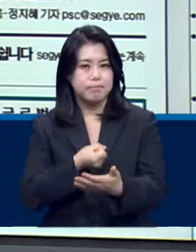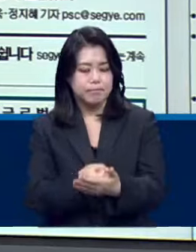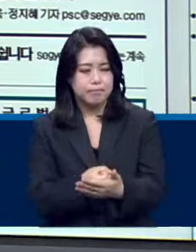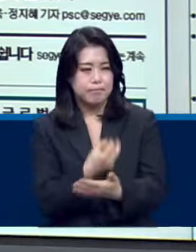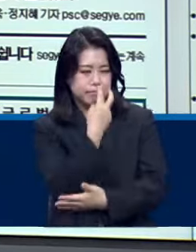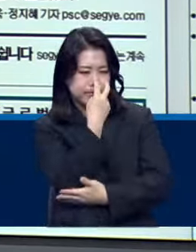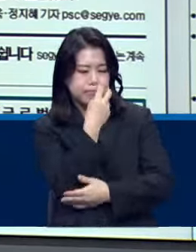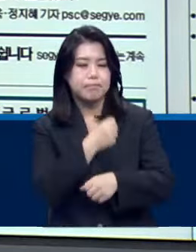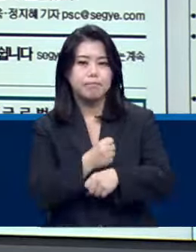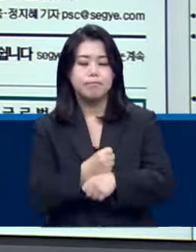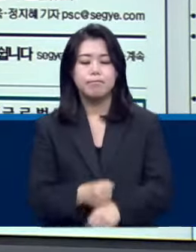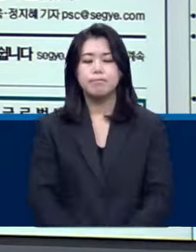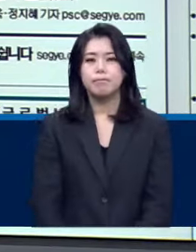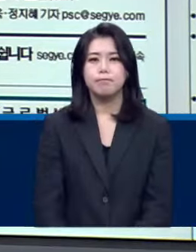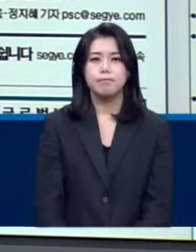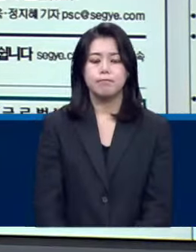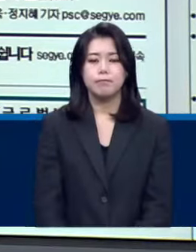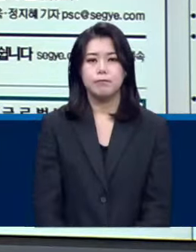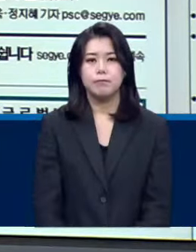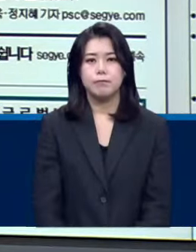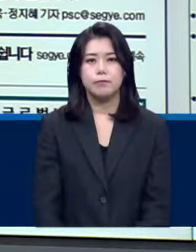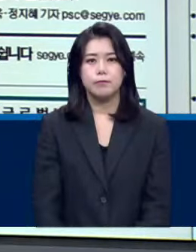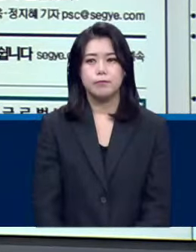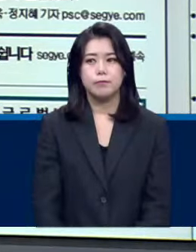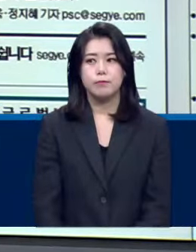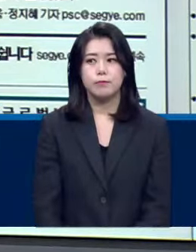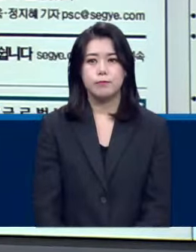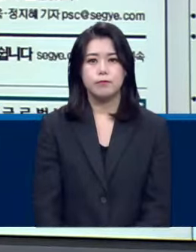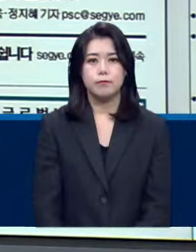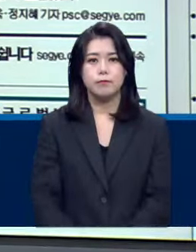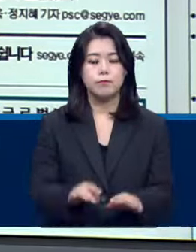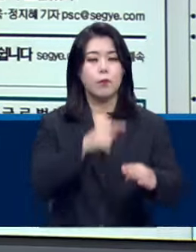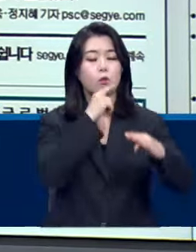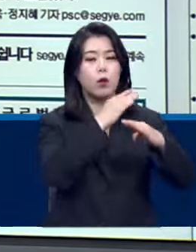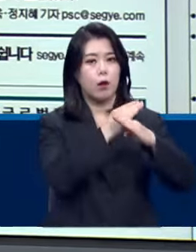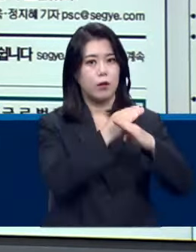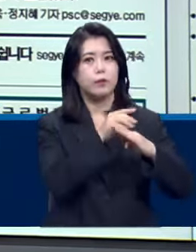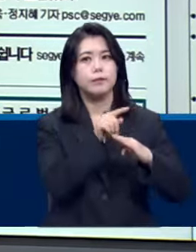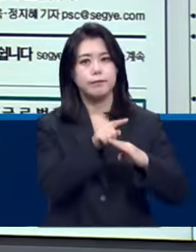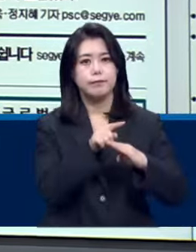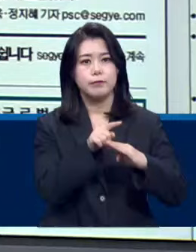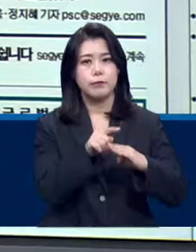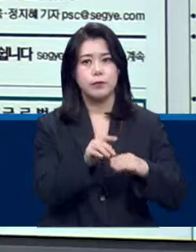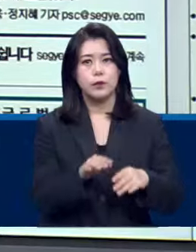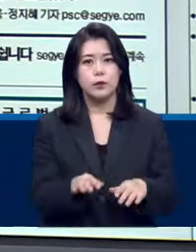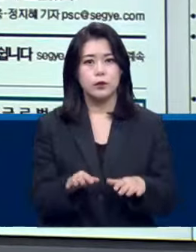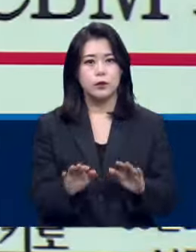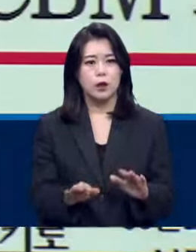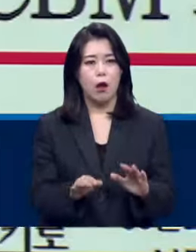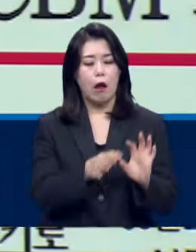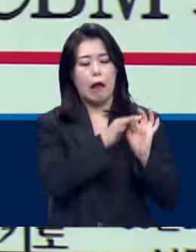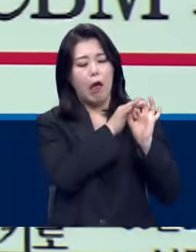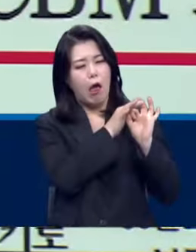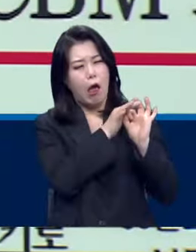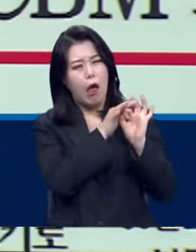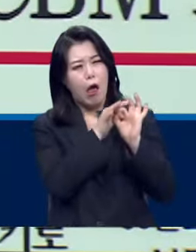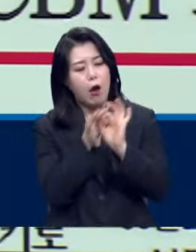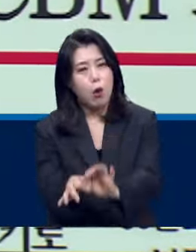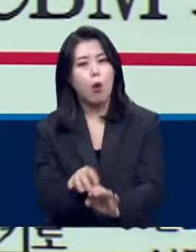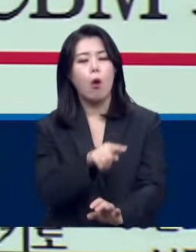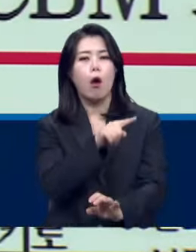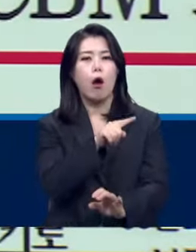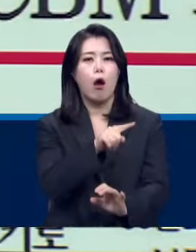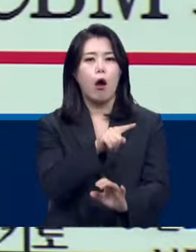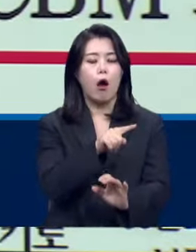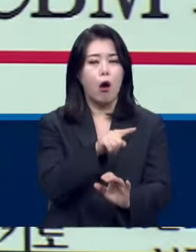예의주시할 겁니다라고 결정을 했다는 거죠 북한이 지금 지 않고 저돌적으로